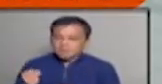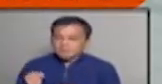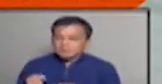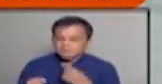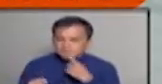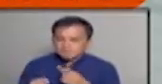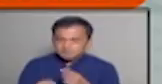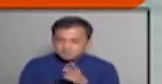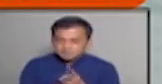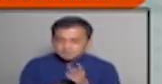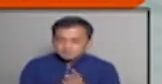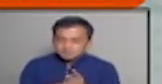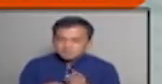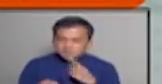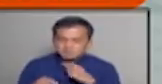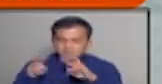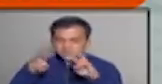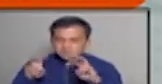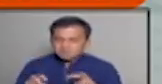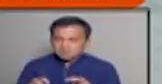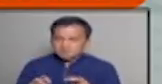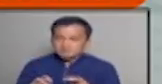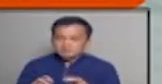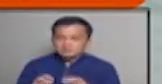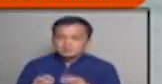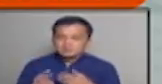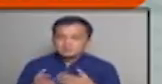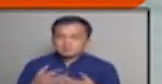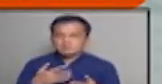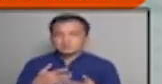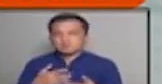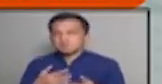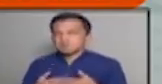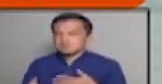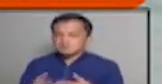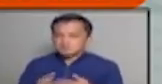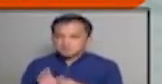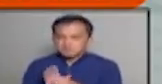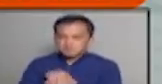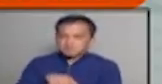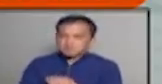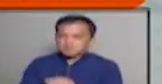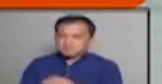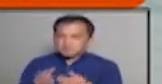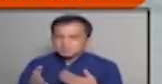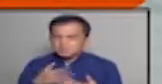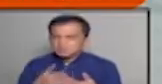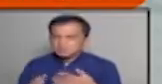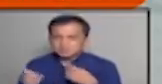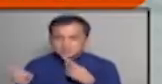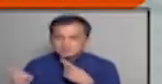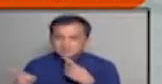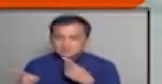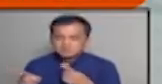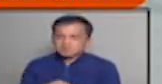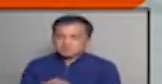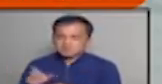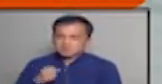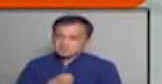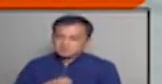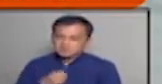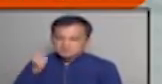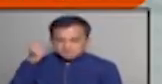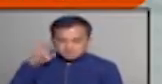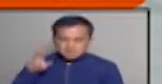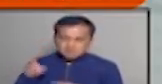tinututukan naman po natin yung investigasyon. Pati nga po ito, medyo kinagtatakpan na po talaga pati yung mga ibang tauhan doon eh. Sir,